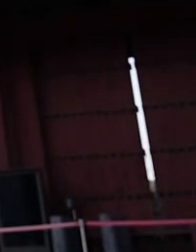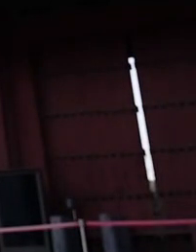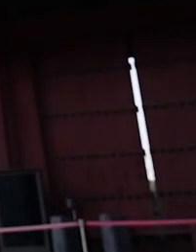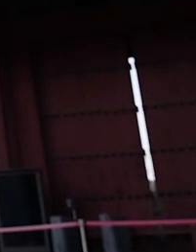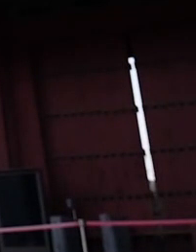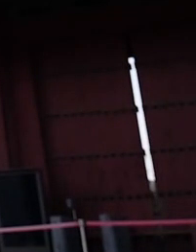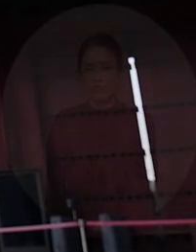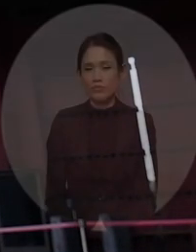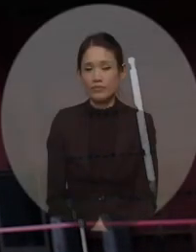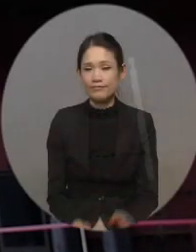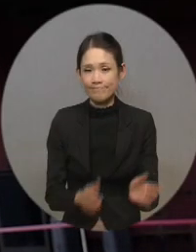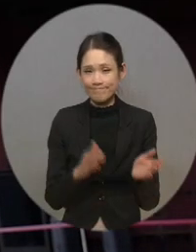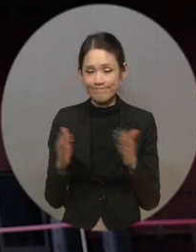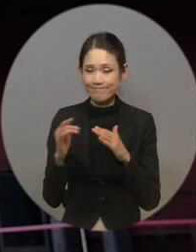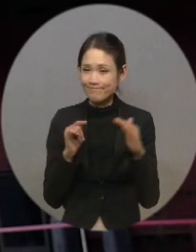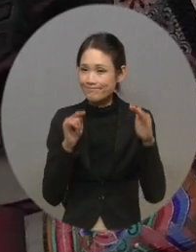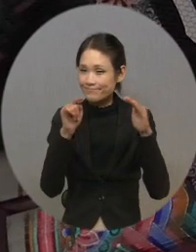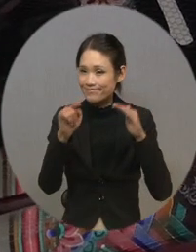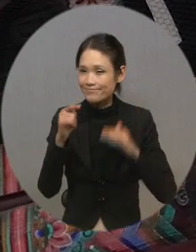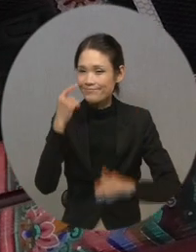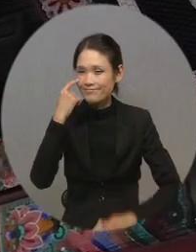자, 그럼 이제 한번 들어가 보실까요?